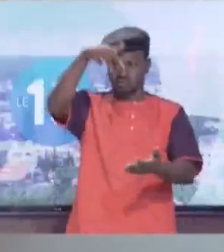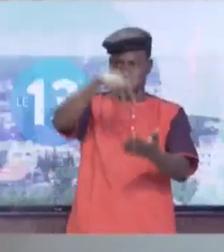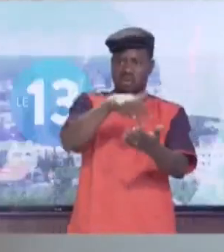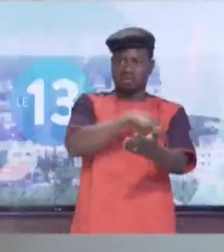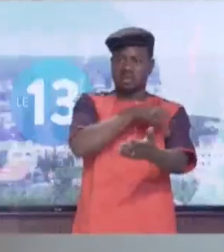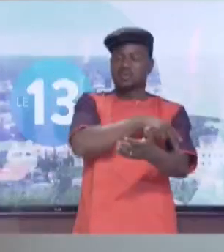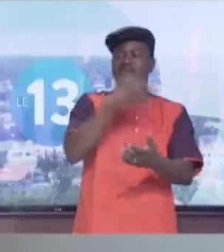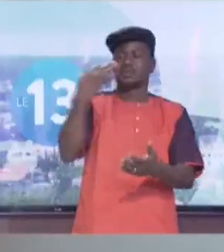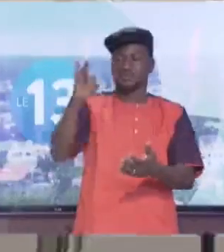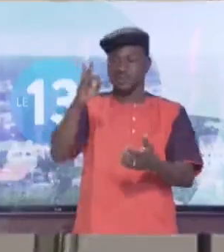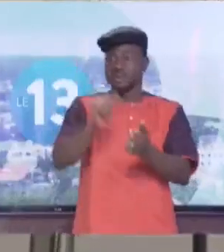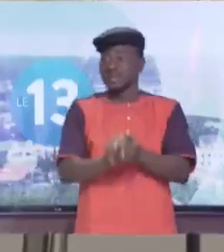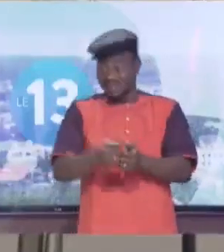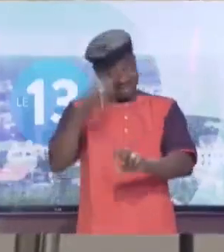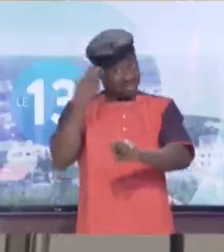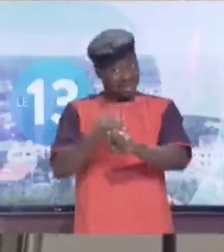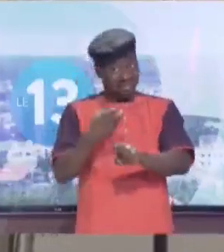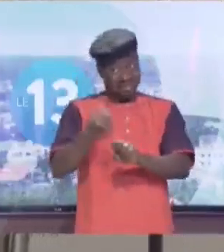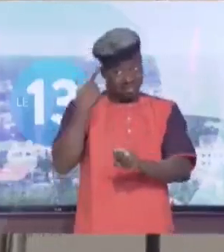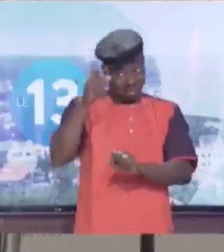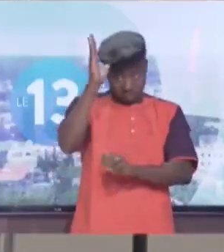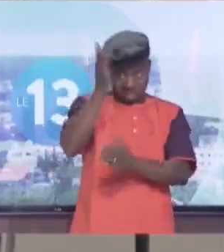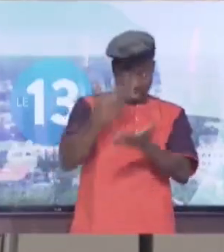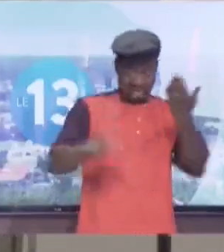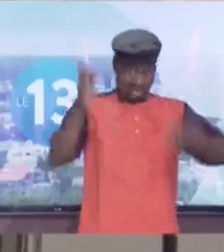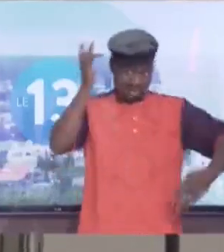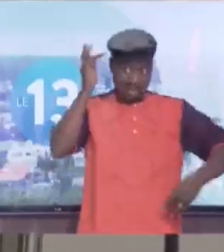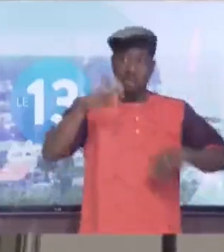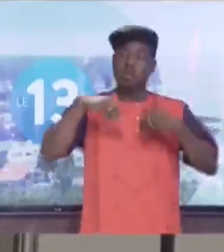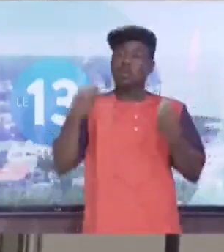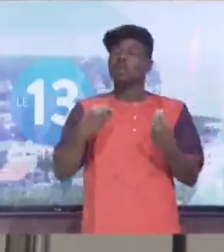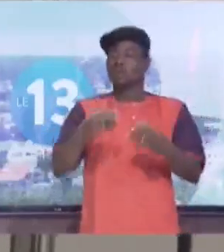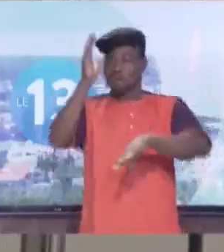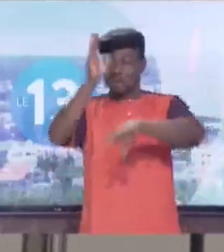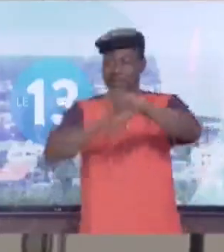coût hors de la portée pour bien des demandeurs, d'où